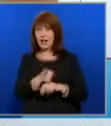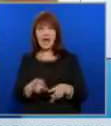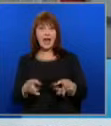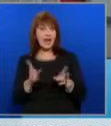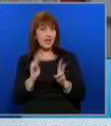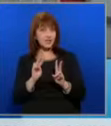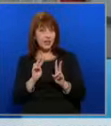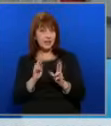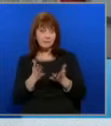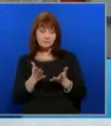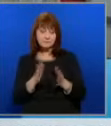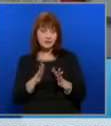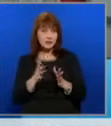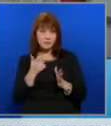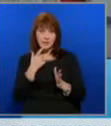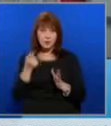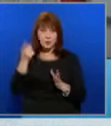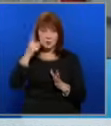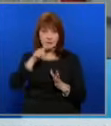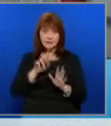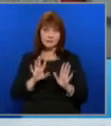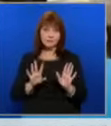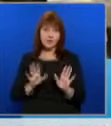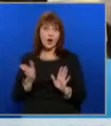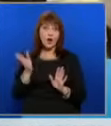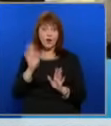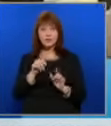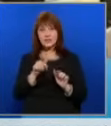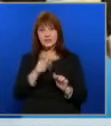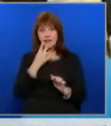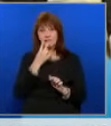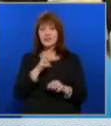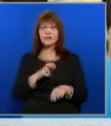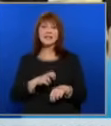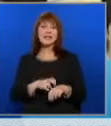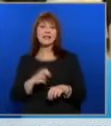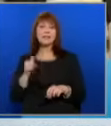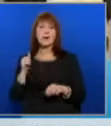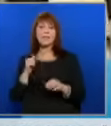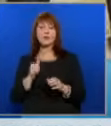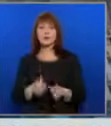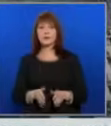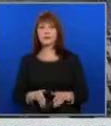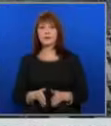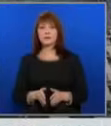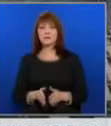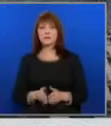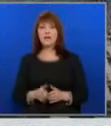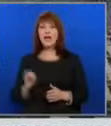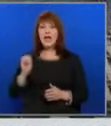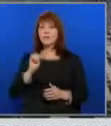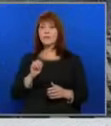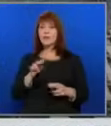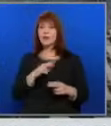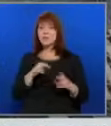ще има преди изборите в страната до година през есента. Още от кореспондента ни в Брюксел – Десислава Апостолова.